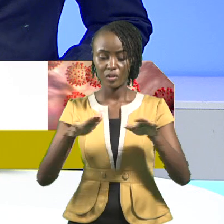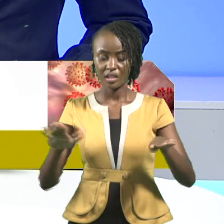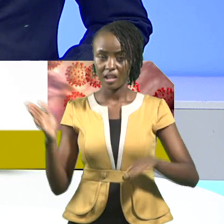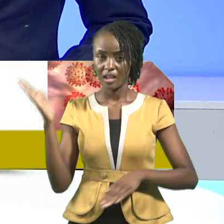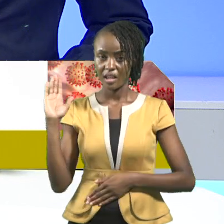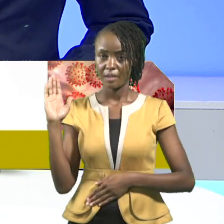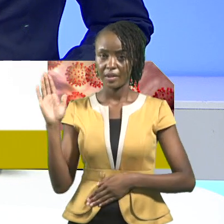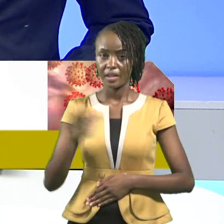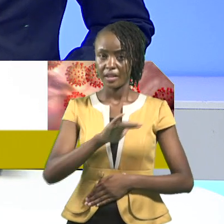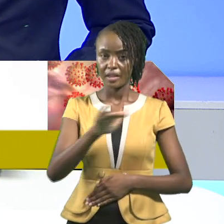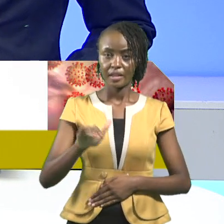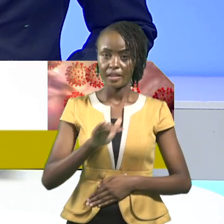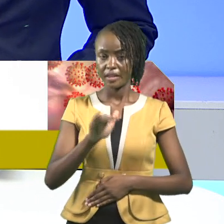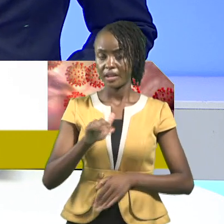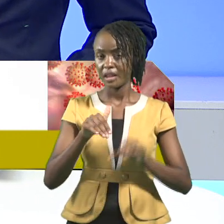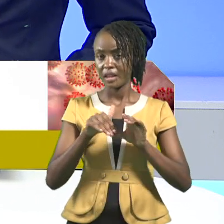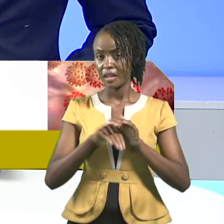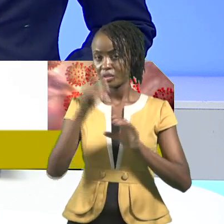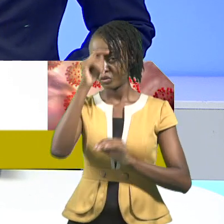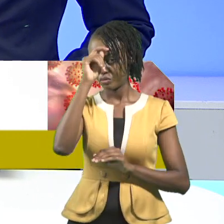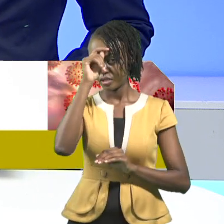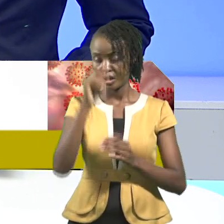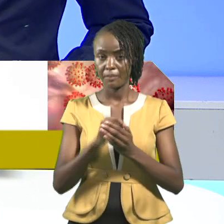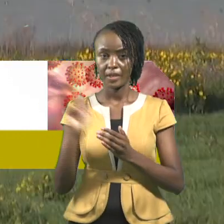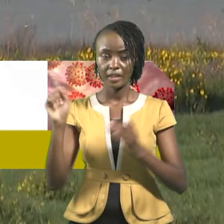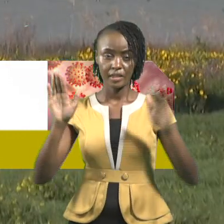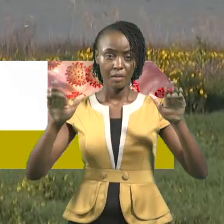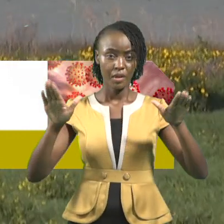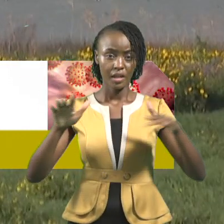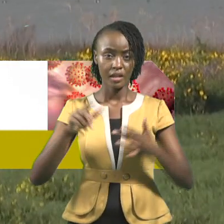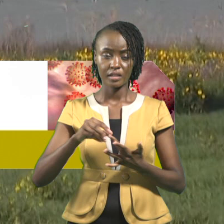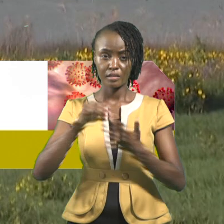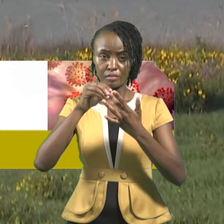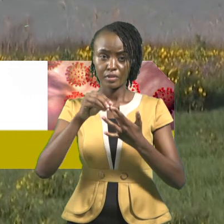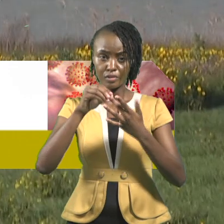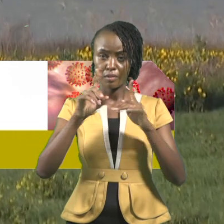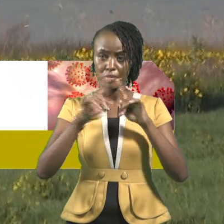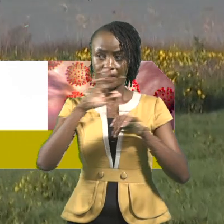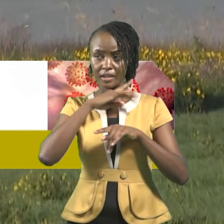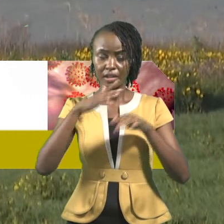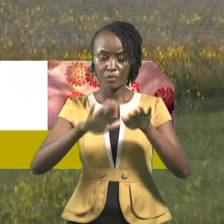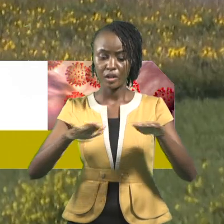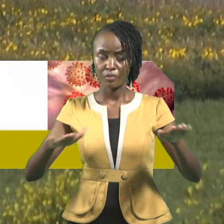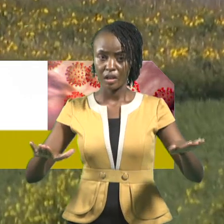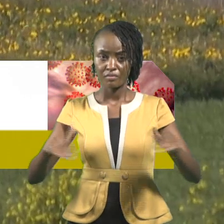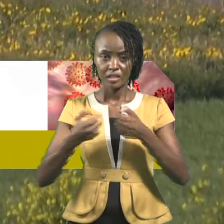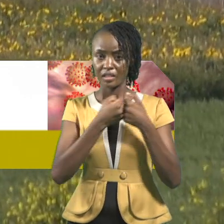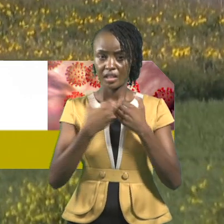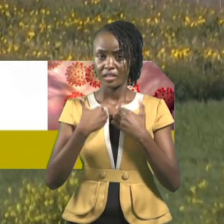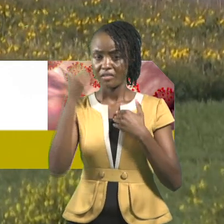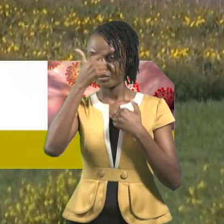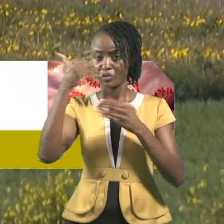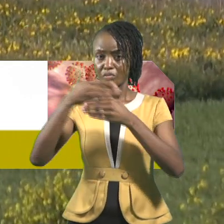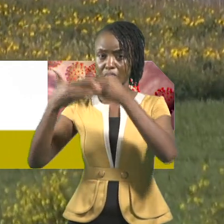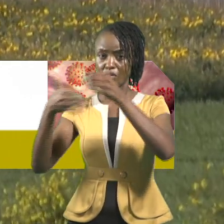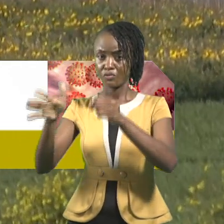katika kitovu cha jiji kuu la nchi ya Tunisia. Wangwa huu ushitishwa na tatizo la kuongezeka kwa ujenzi ambao huenda ukapelekea